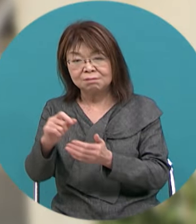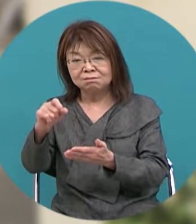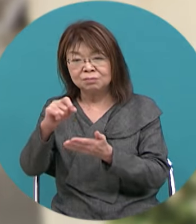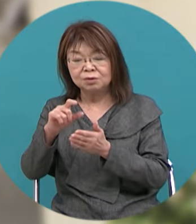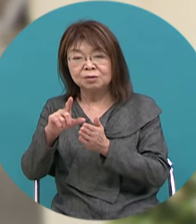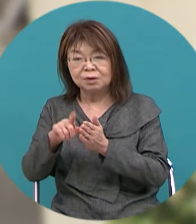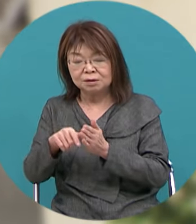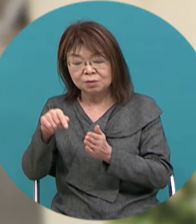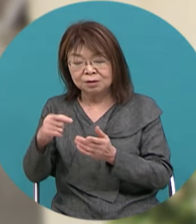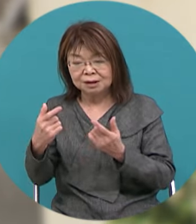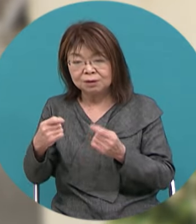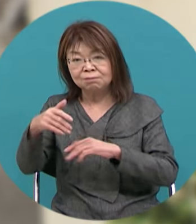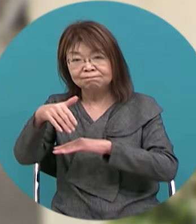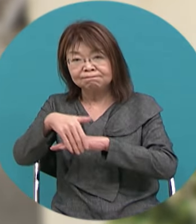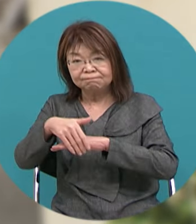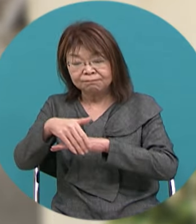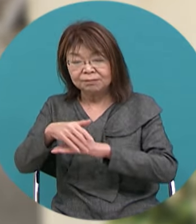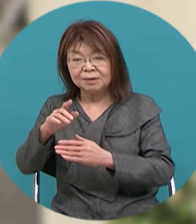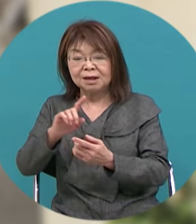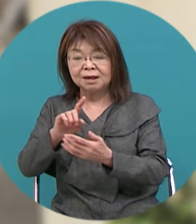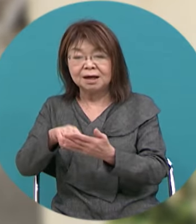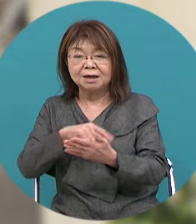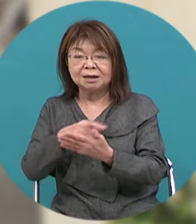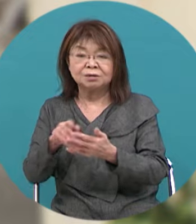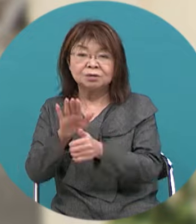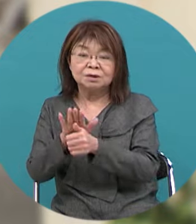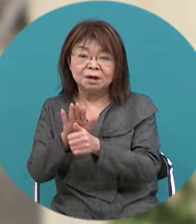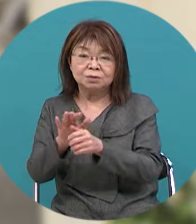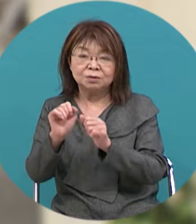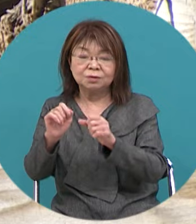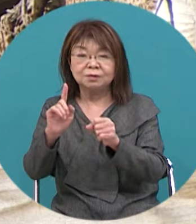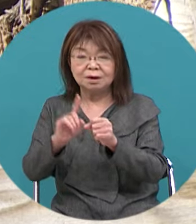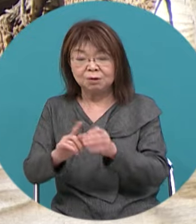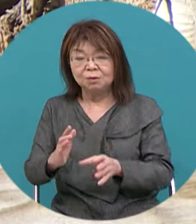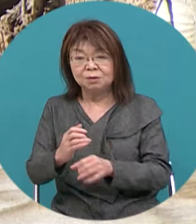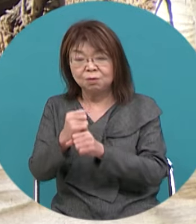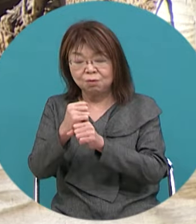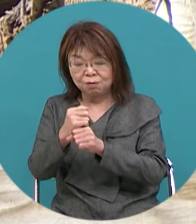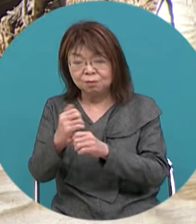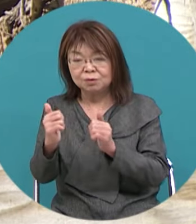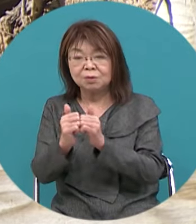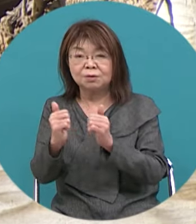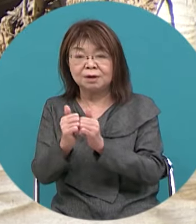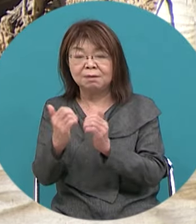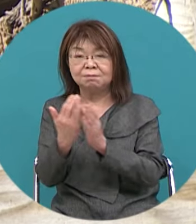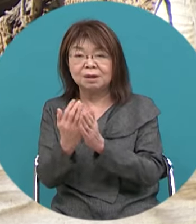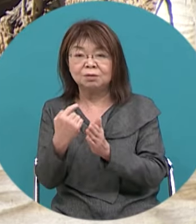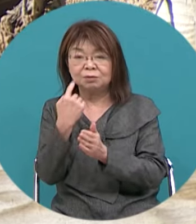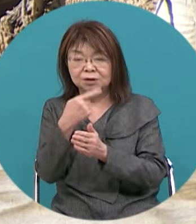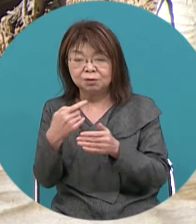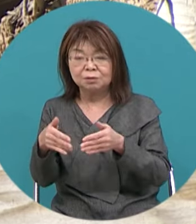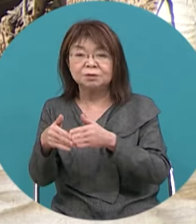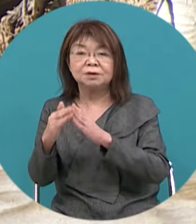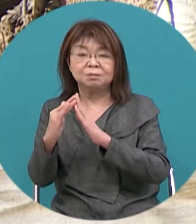ンストップで受け付けて解決支援を行う総合相談窓口を設置します。